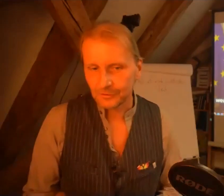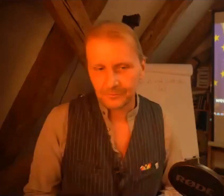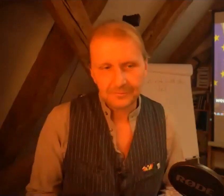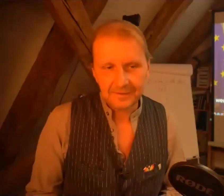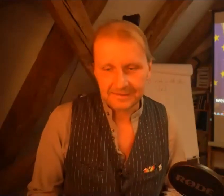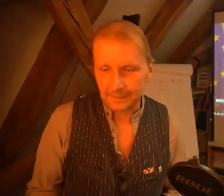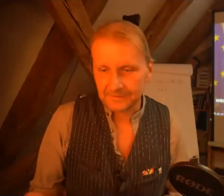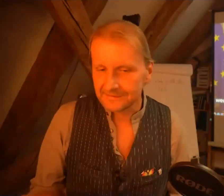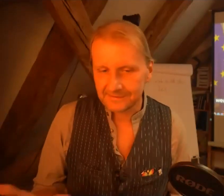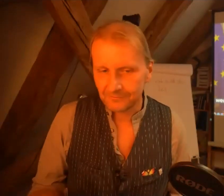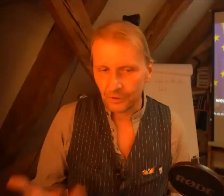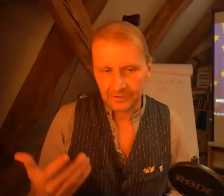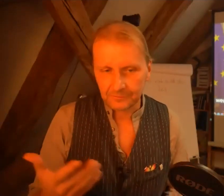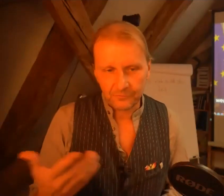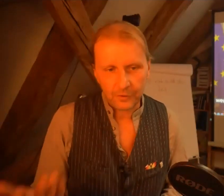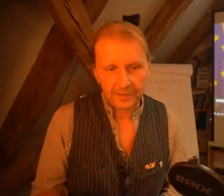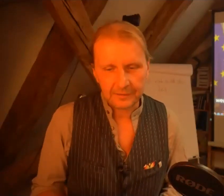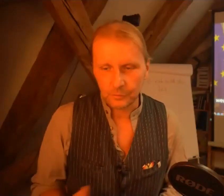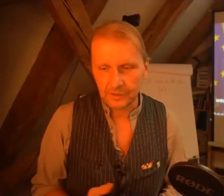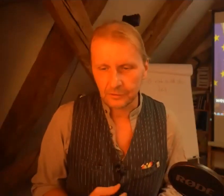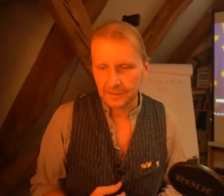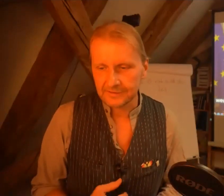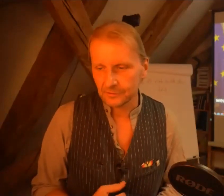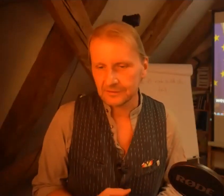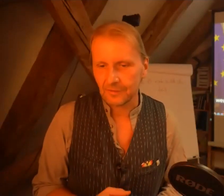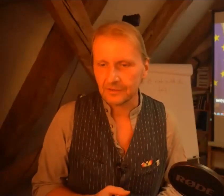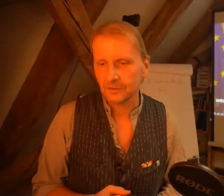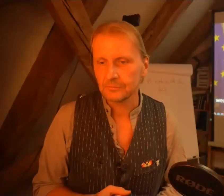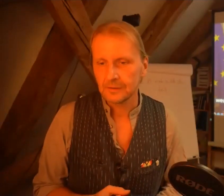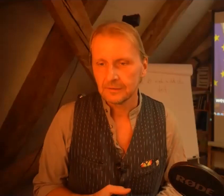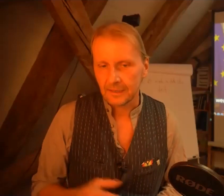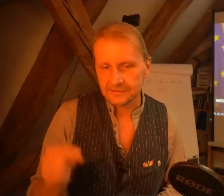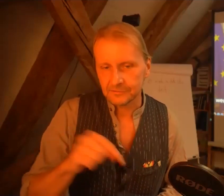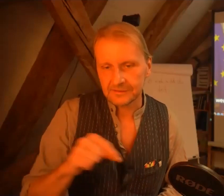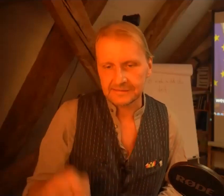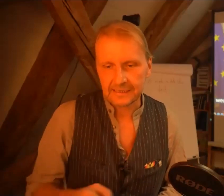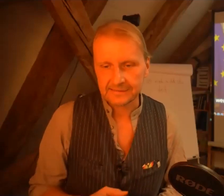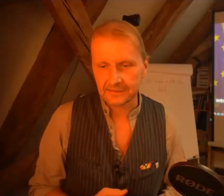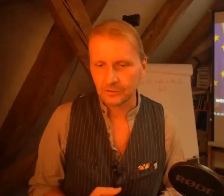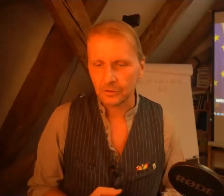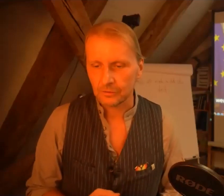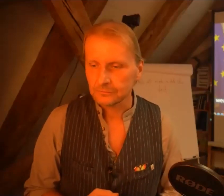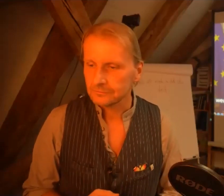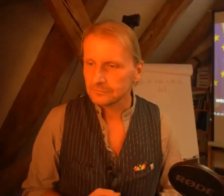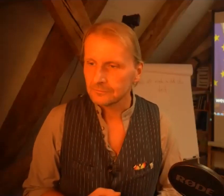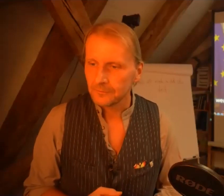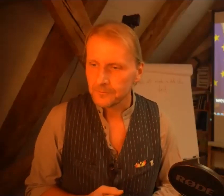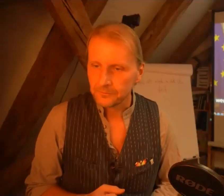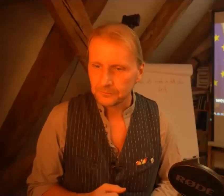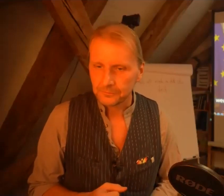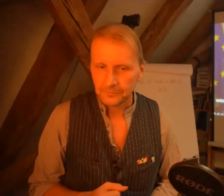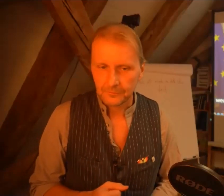Also ich habe das Wort vor einigen Monaten noch gar nicht so richtig wahrgenommen. Erst durch diesen Alexander Laurent.